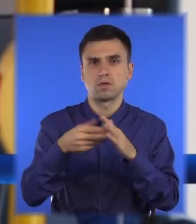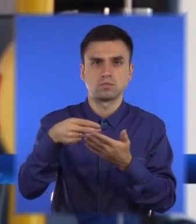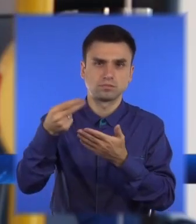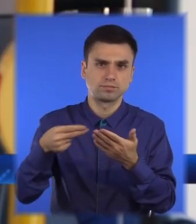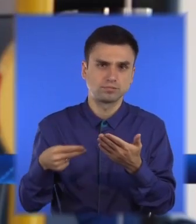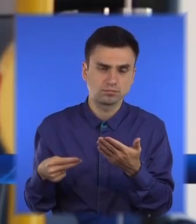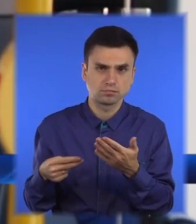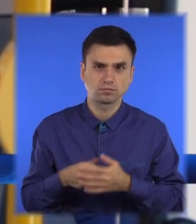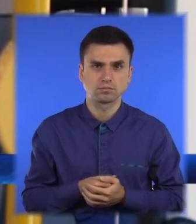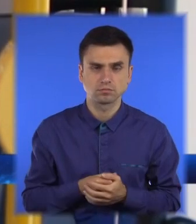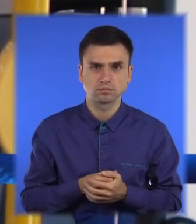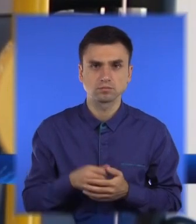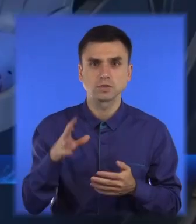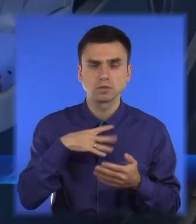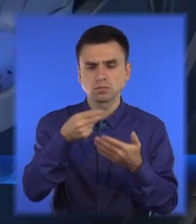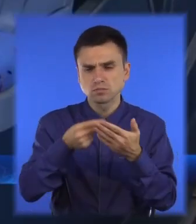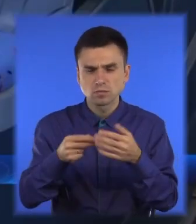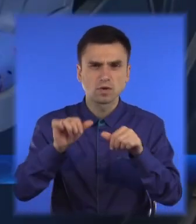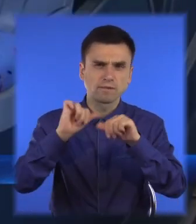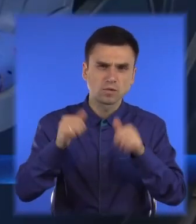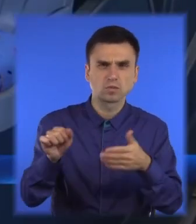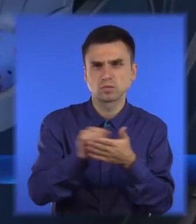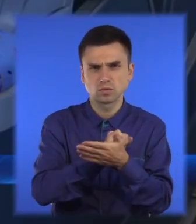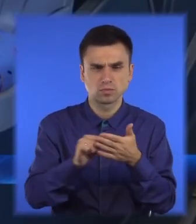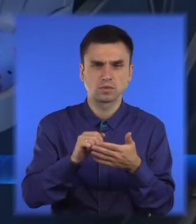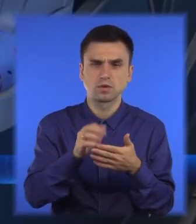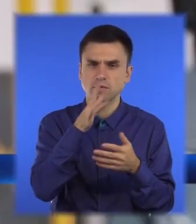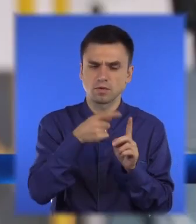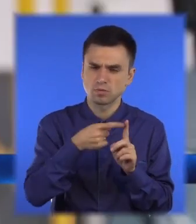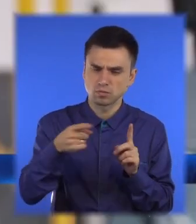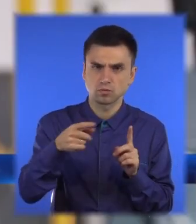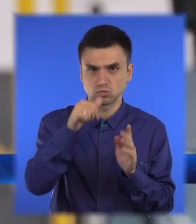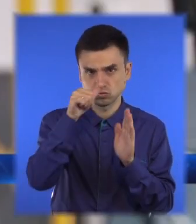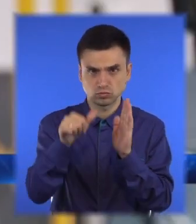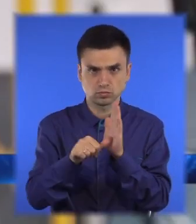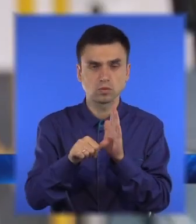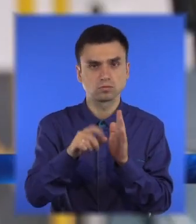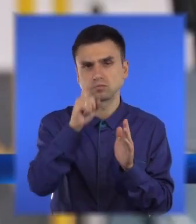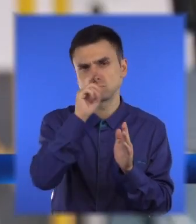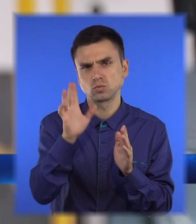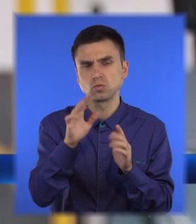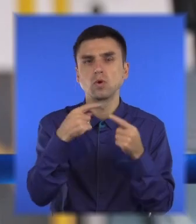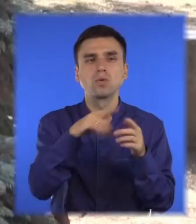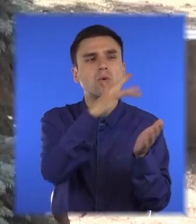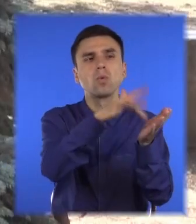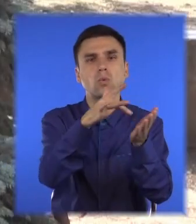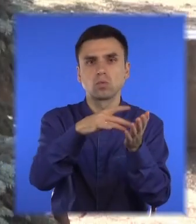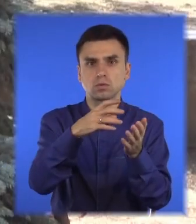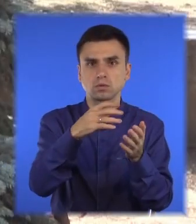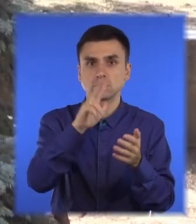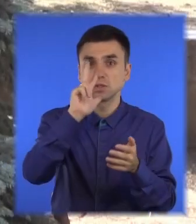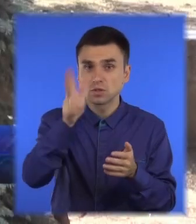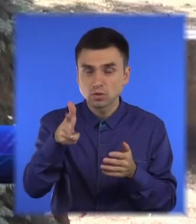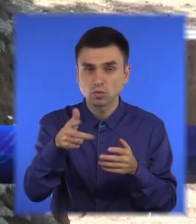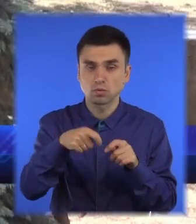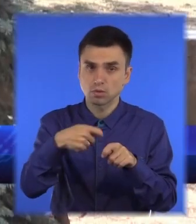зайняв майже півроку. Це достатньо швидко, адже деякі міста не можуть цього зробити вже 3 роки. На